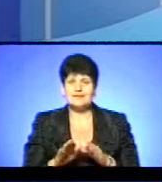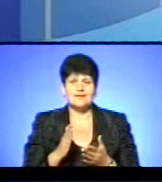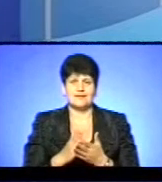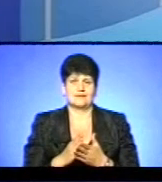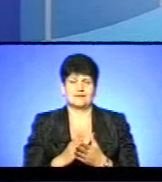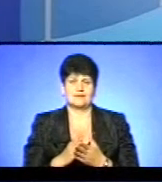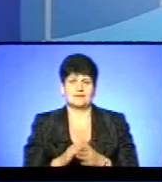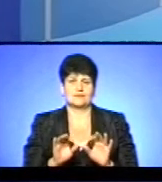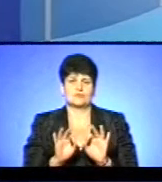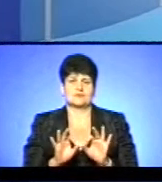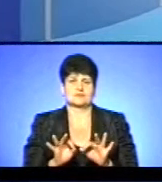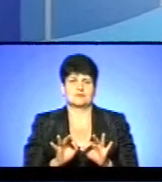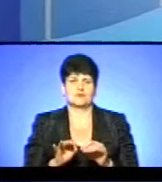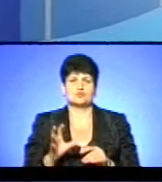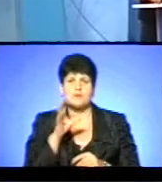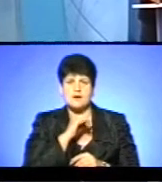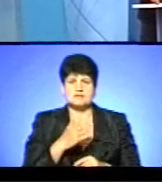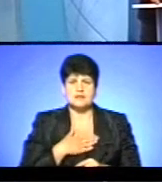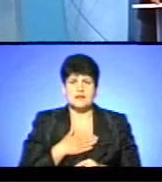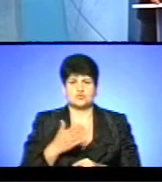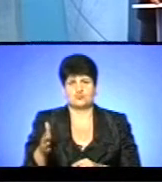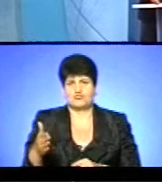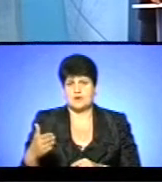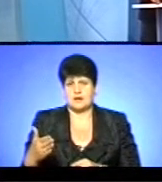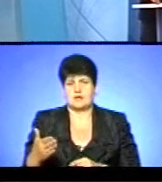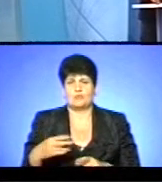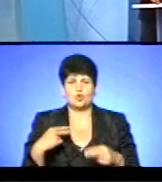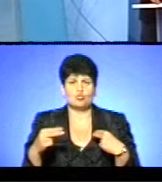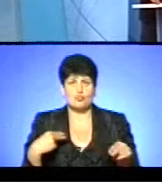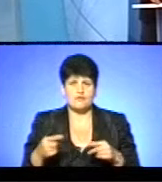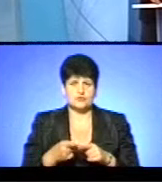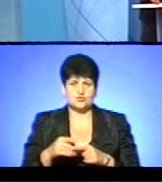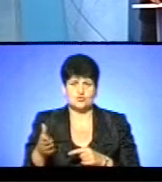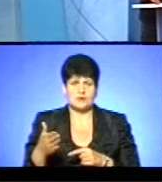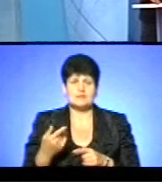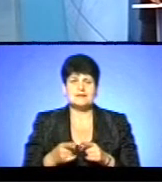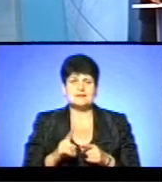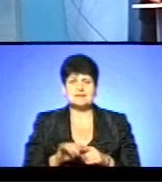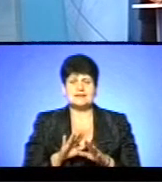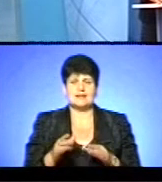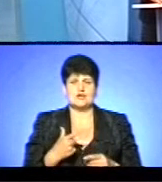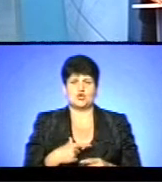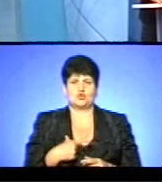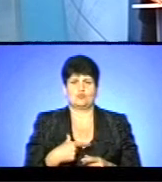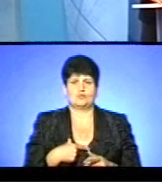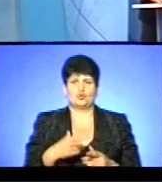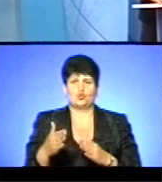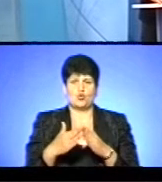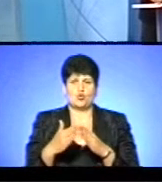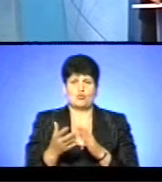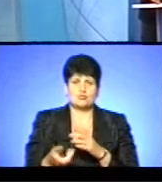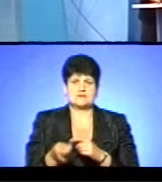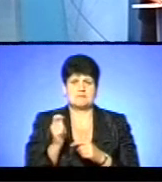того, що виходити на воду і красти нашу рибу в такий спосіб, торгувати тим більше тою рибою. Тому що це ж не йде таке, щоб собі зловили додому декілька